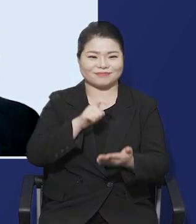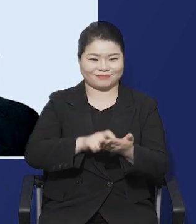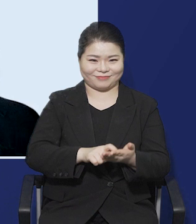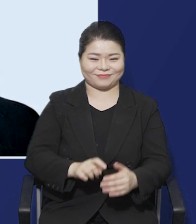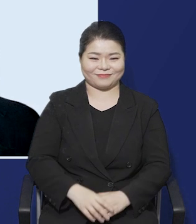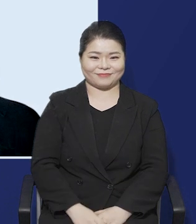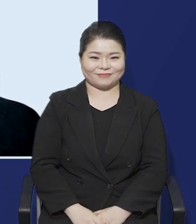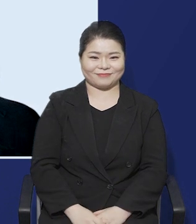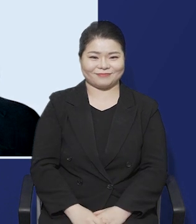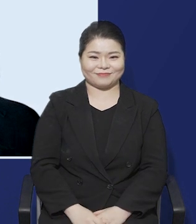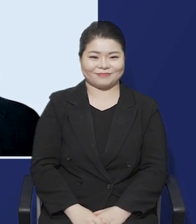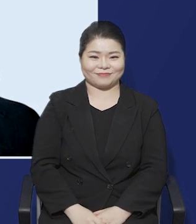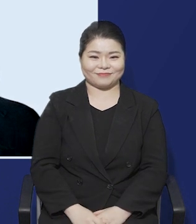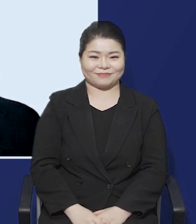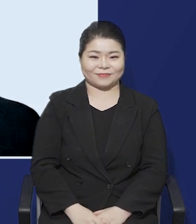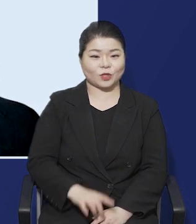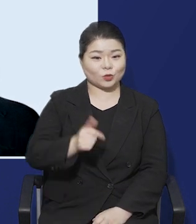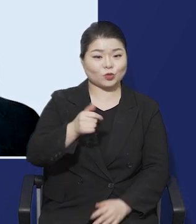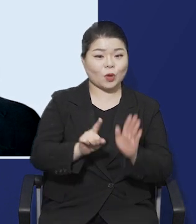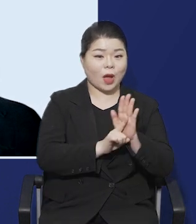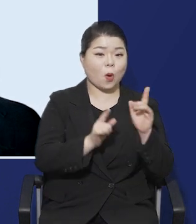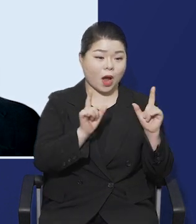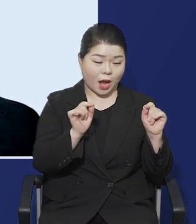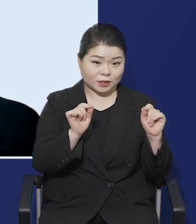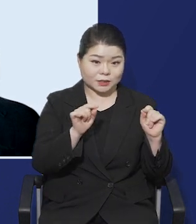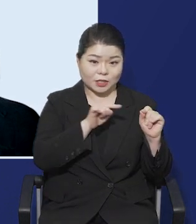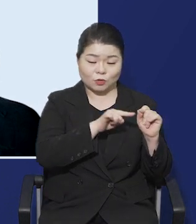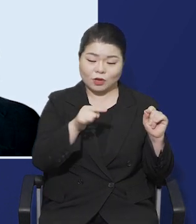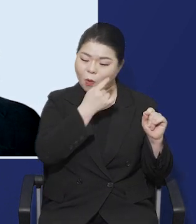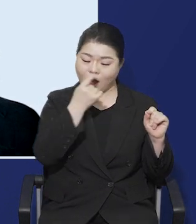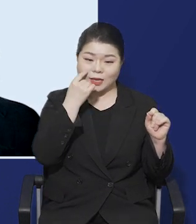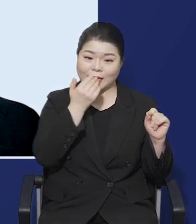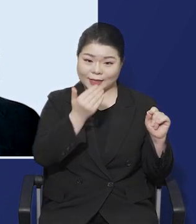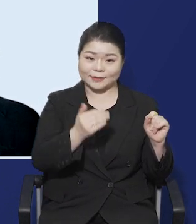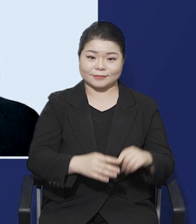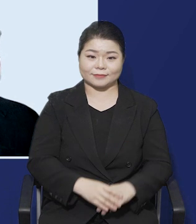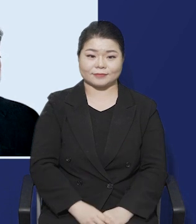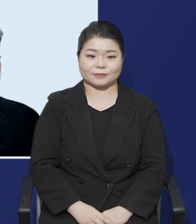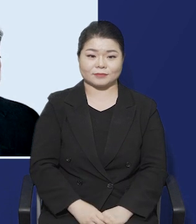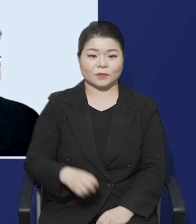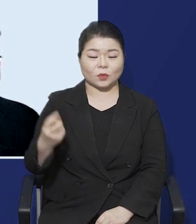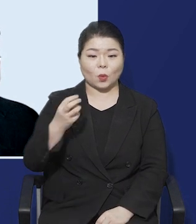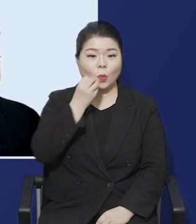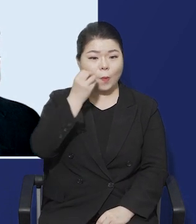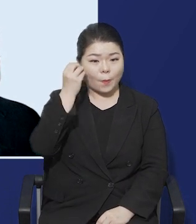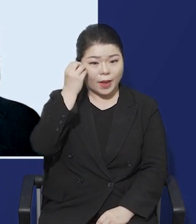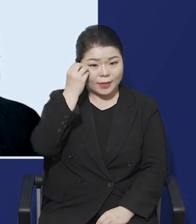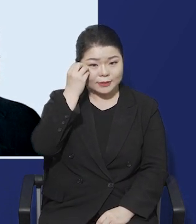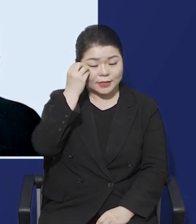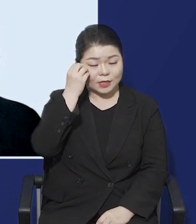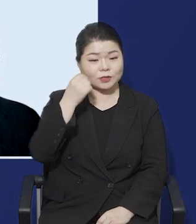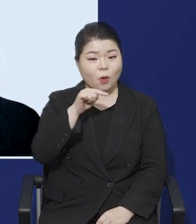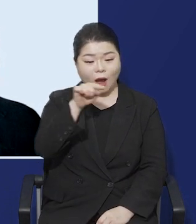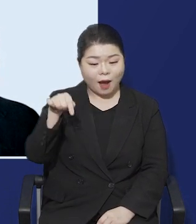찾을 수 있는데 이 구글 애드와 같은 이런 검색 엔진을 통해서 확인할 수가 있습니다. 또한 웹사이트에 적합한